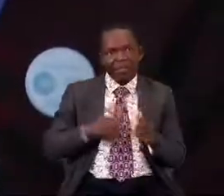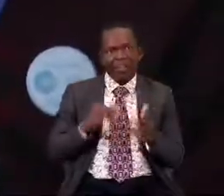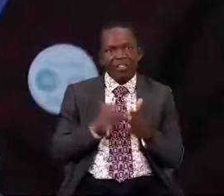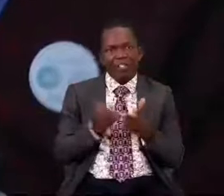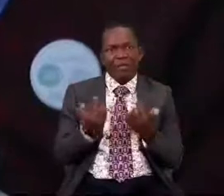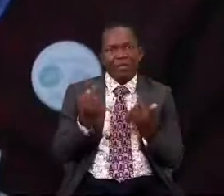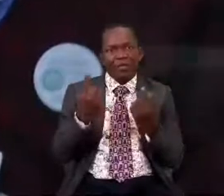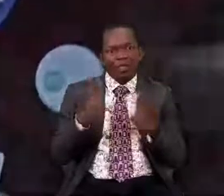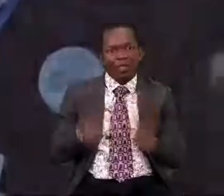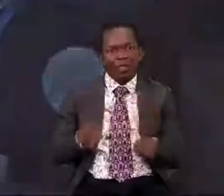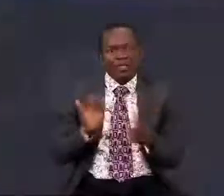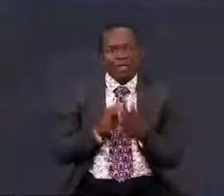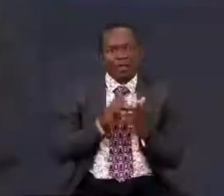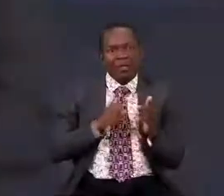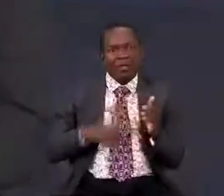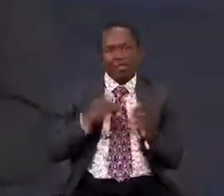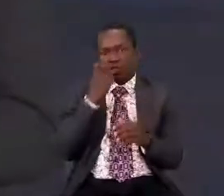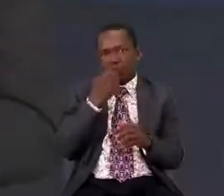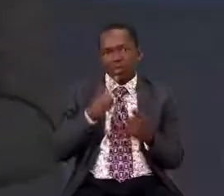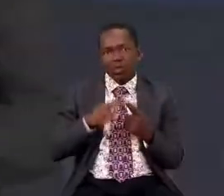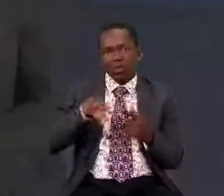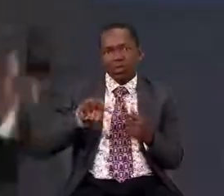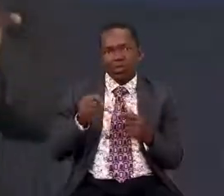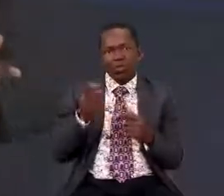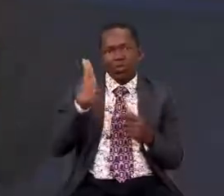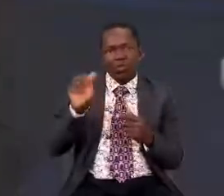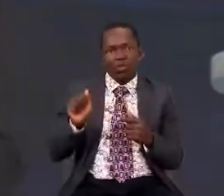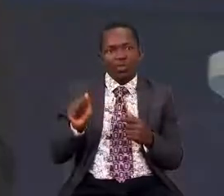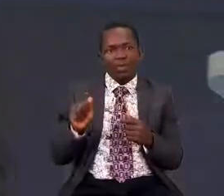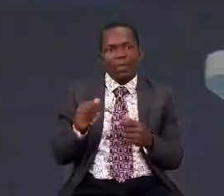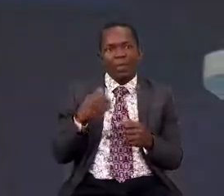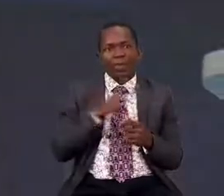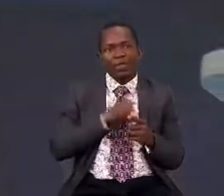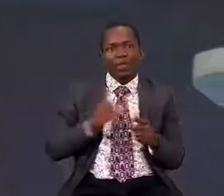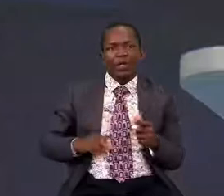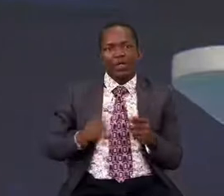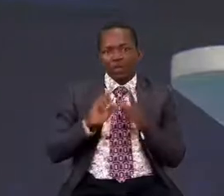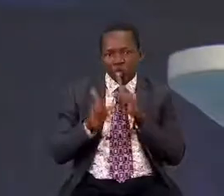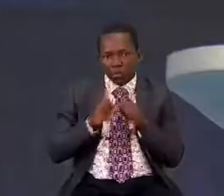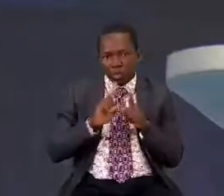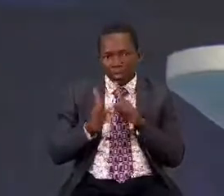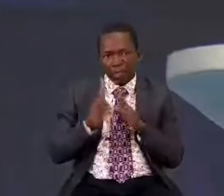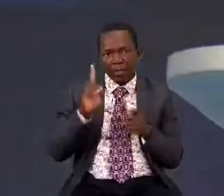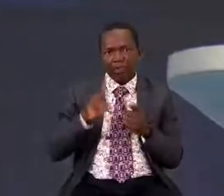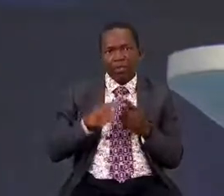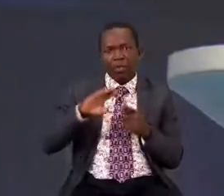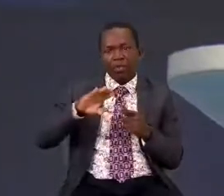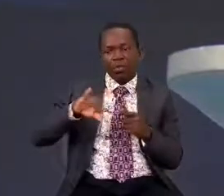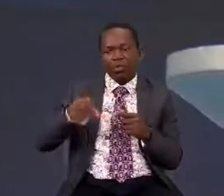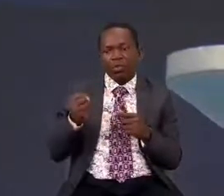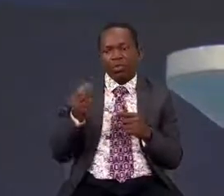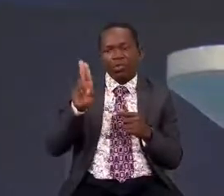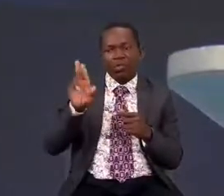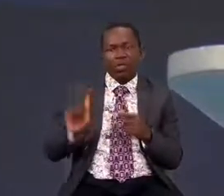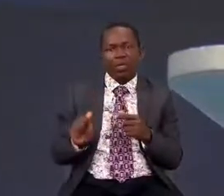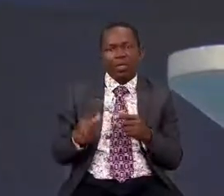l'Éternel parla à Josué. Moïse avait déjà commissionné Josué, il lui avait imposé les mains, il lui